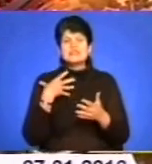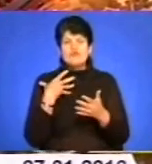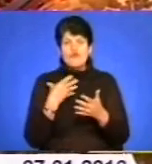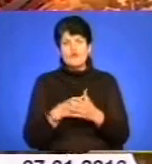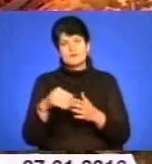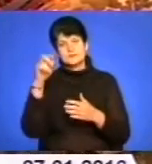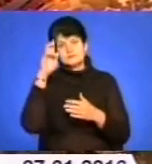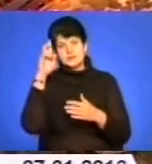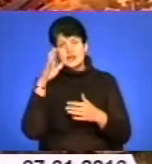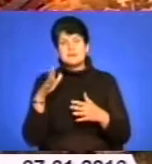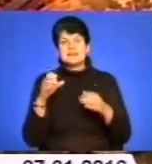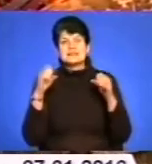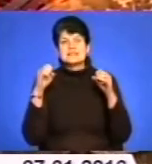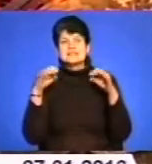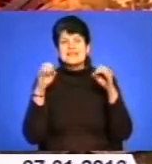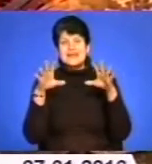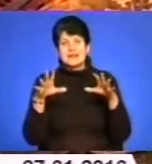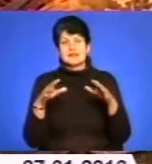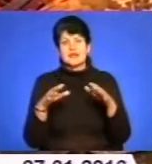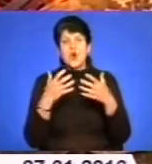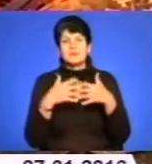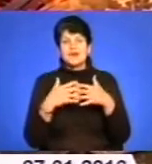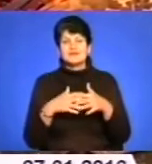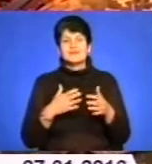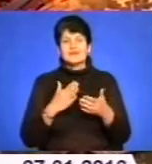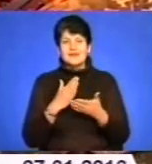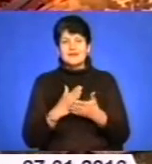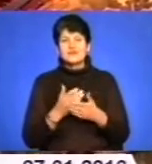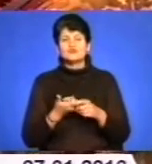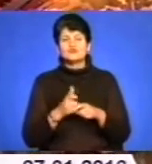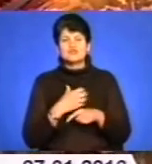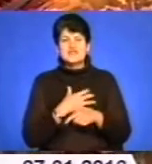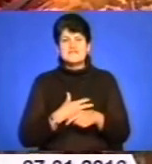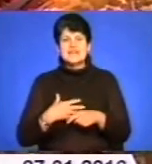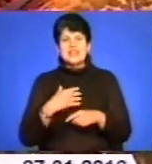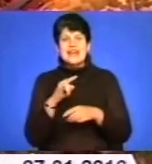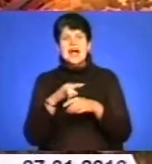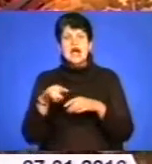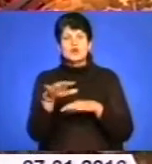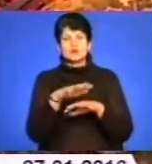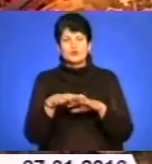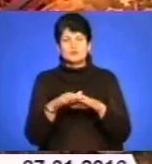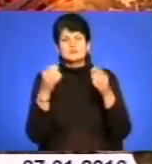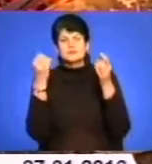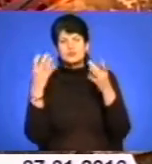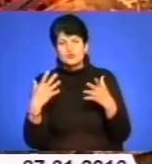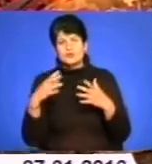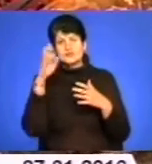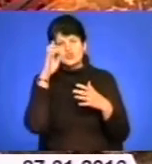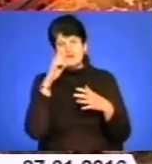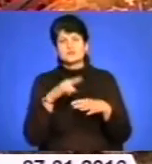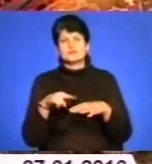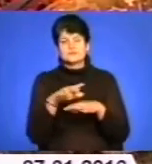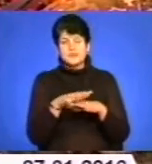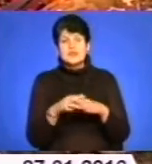вітчизняне світлосигнальне обладнання, яке є вкрай важливим для аеродромів як цивільної авіації, так і державної авіації.